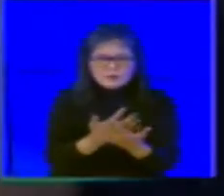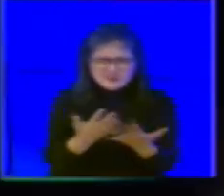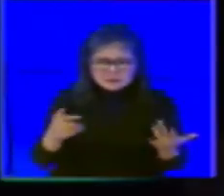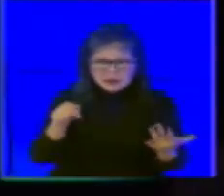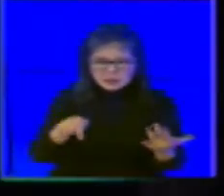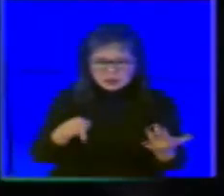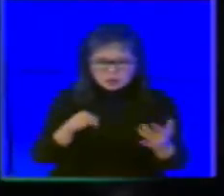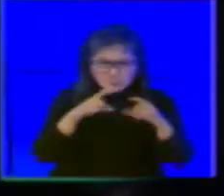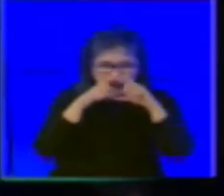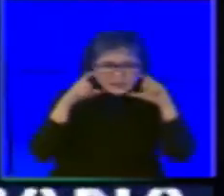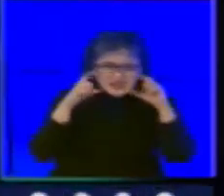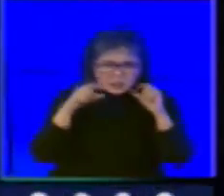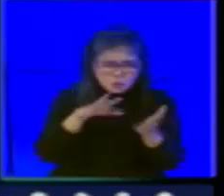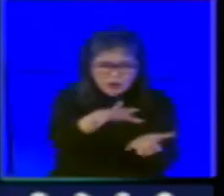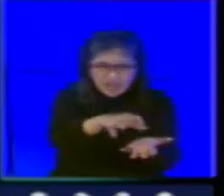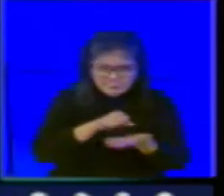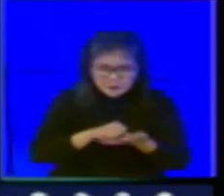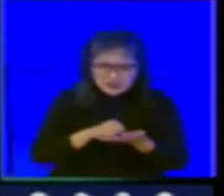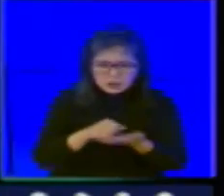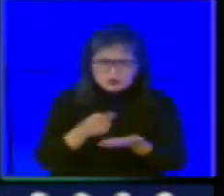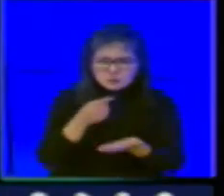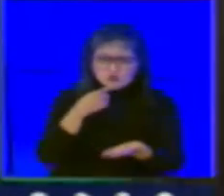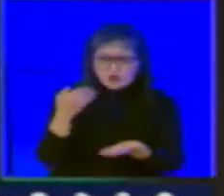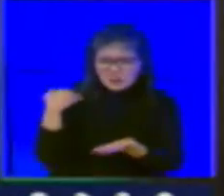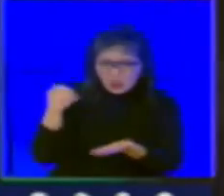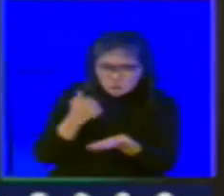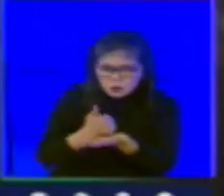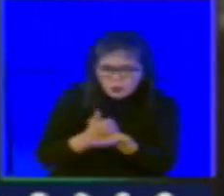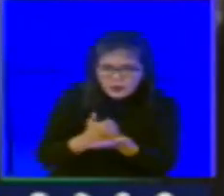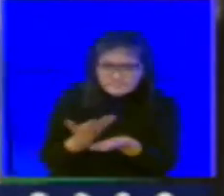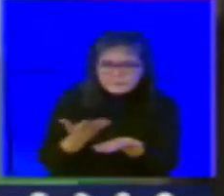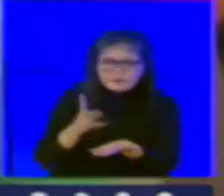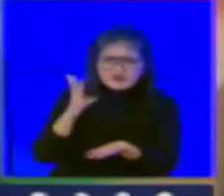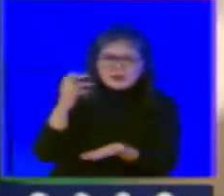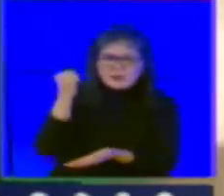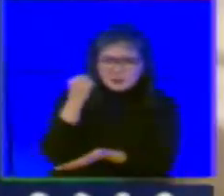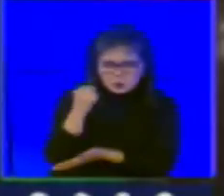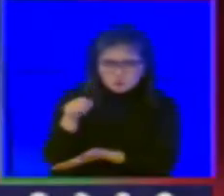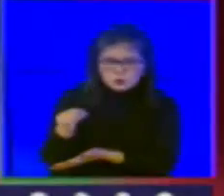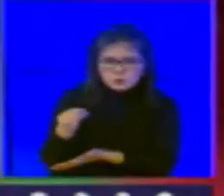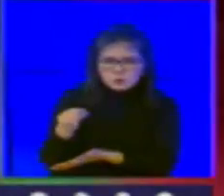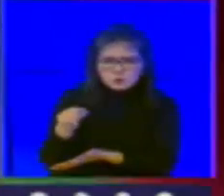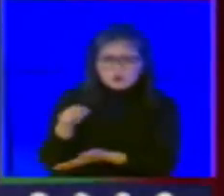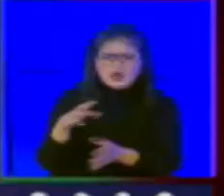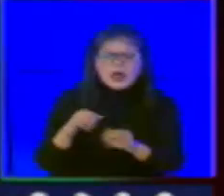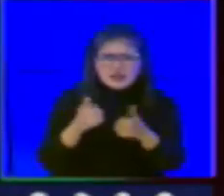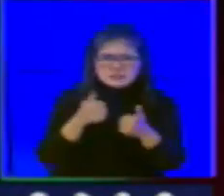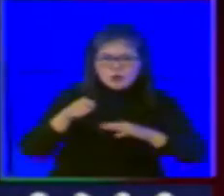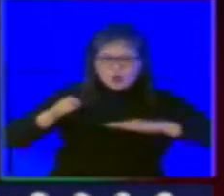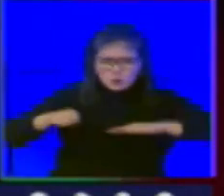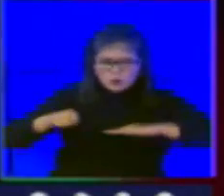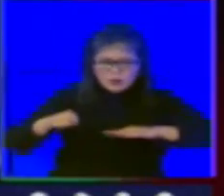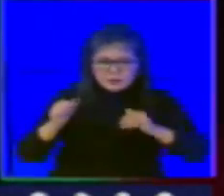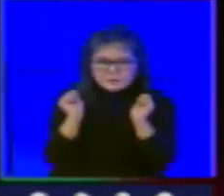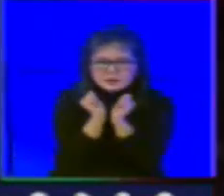polisi. Untuk mempertanggungjawabkan perbuatannya, ketiga penimbun masker di tengah kelangkaan ini terancam hukuman pidana.